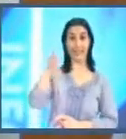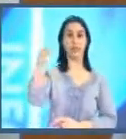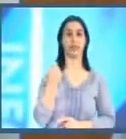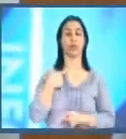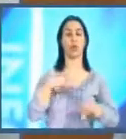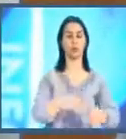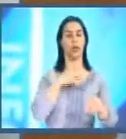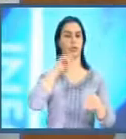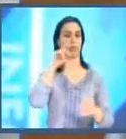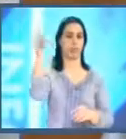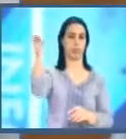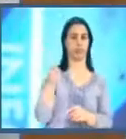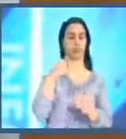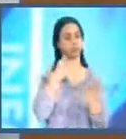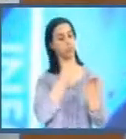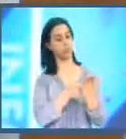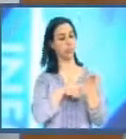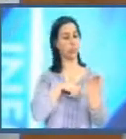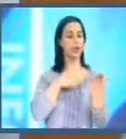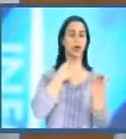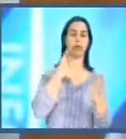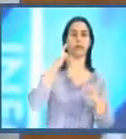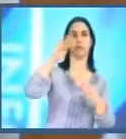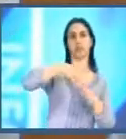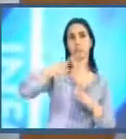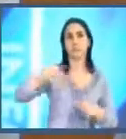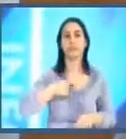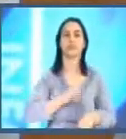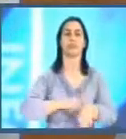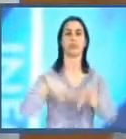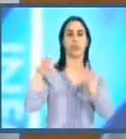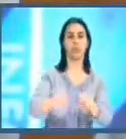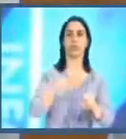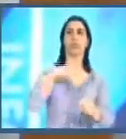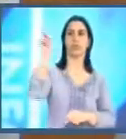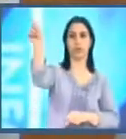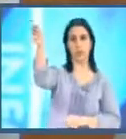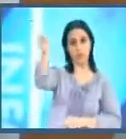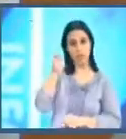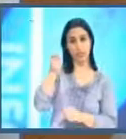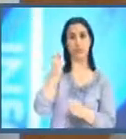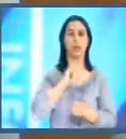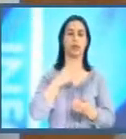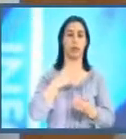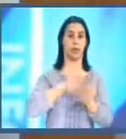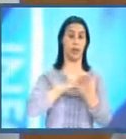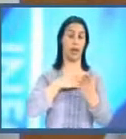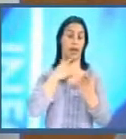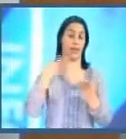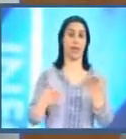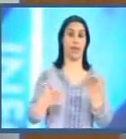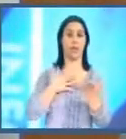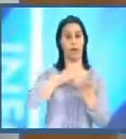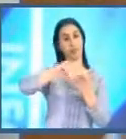quan surti de la consulta dirà doncs m'he de programar una visita. Escollirà el tiquet que és per programar la visita